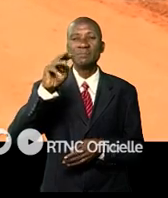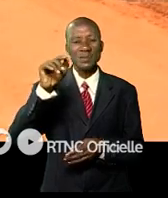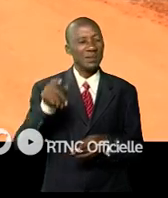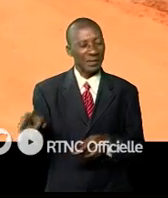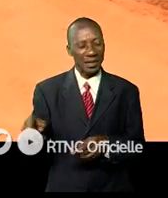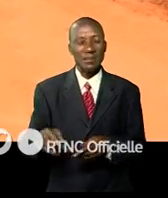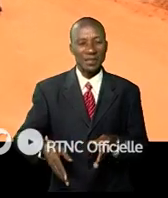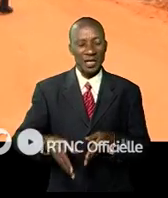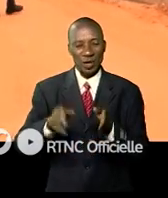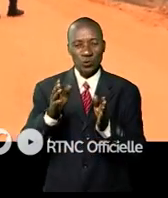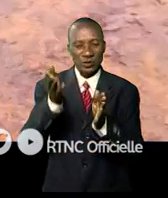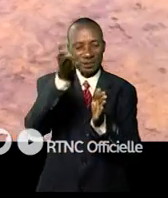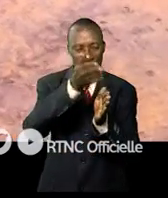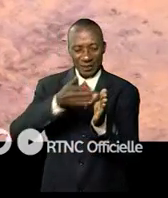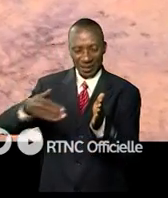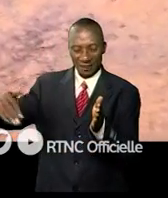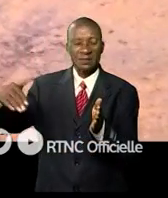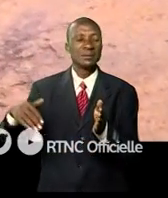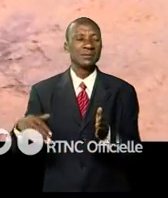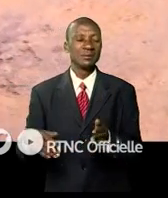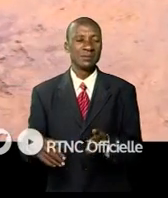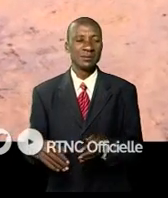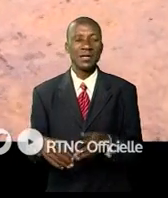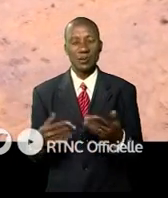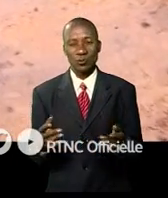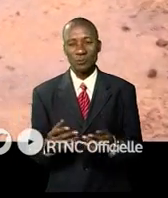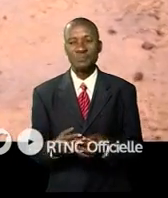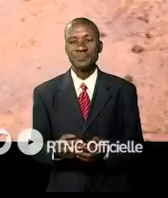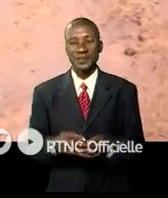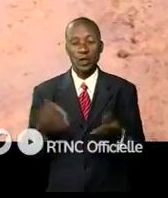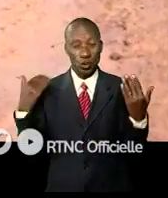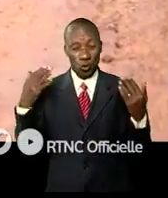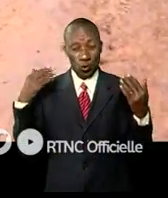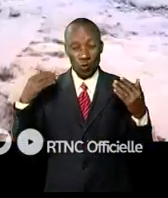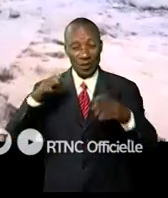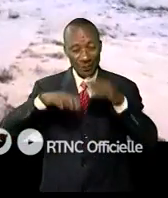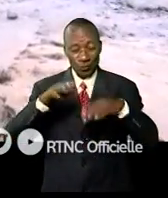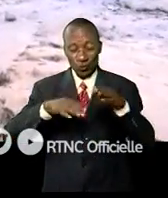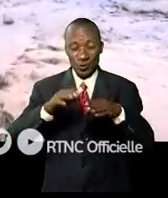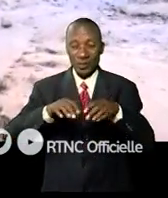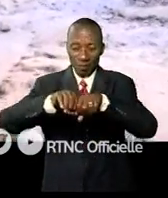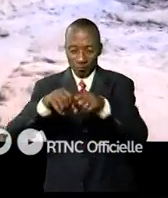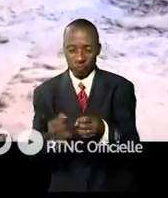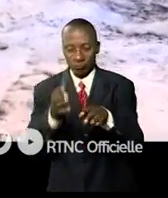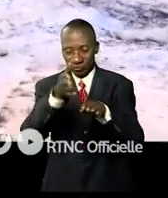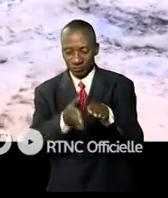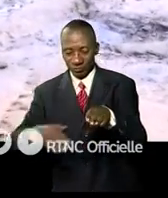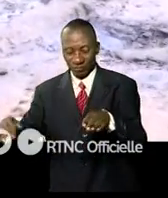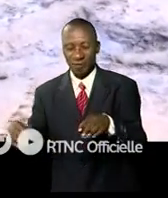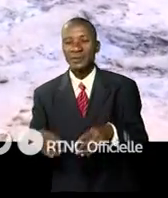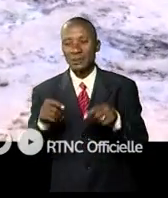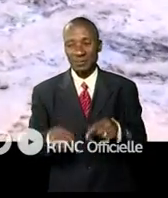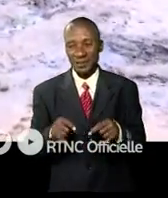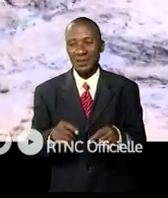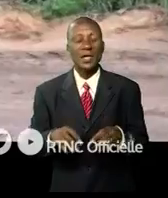de la chaussée appartient désormais à l'histoire. Les travaux ont porté sur le remblai et le curage des caniveaux pour l'évacuation des eaux de